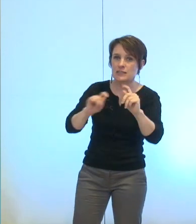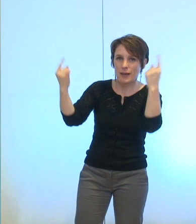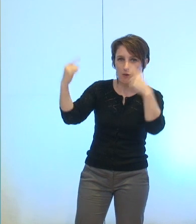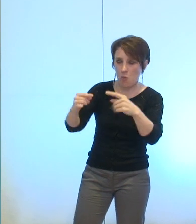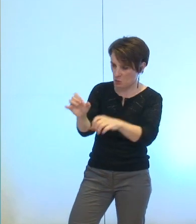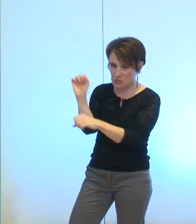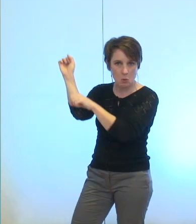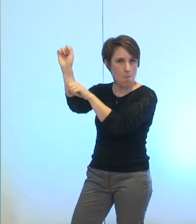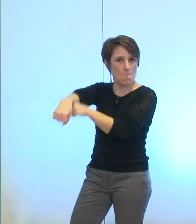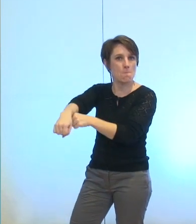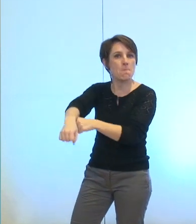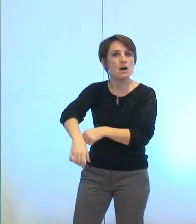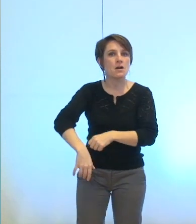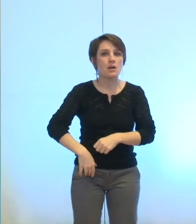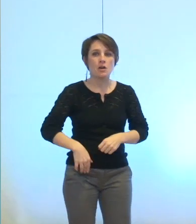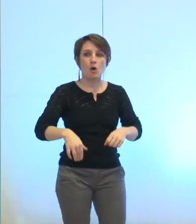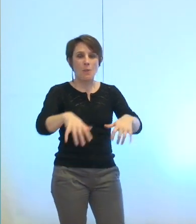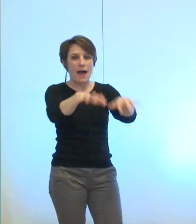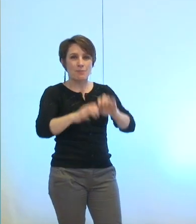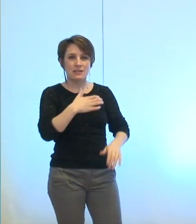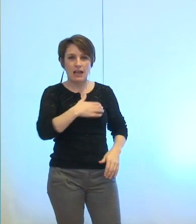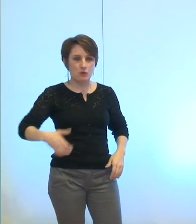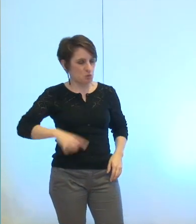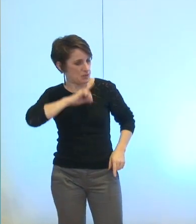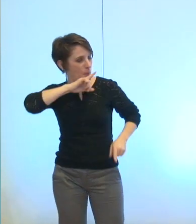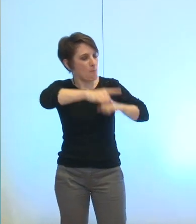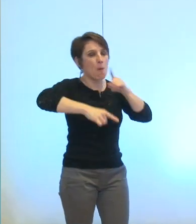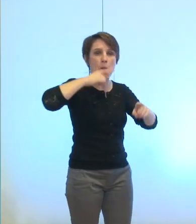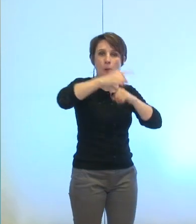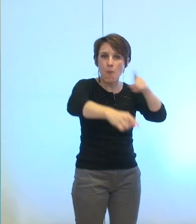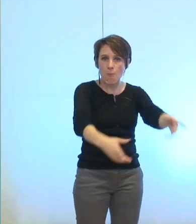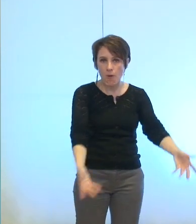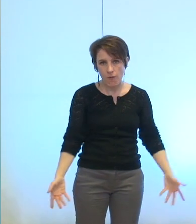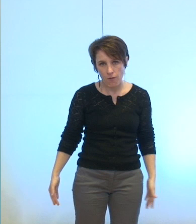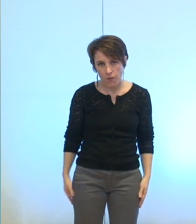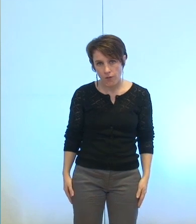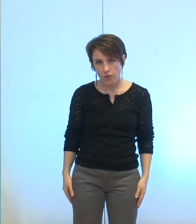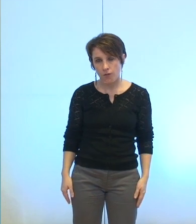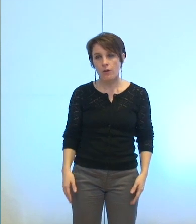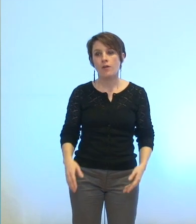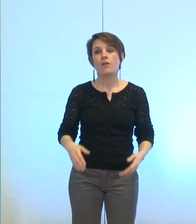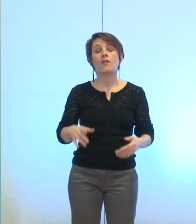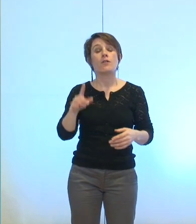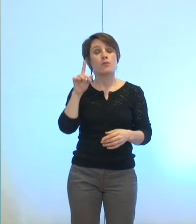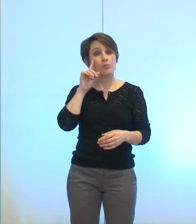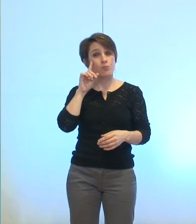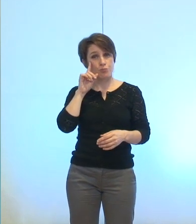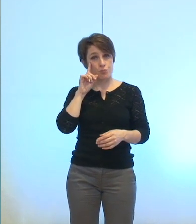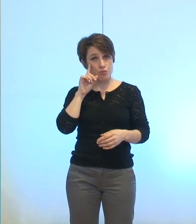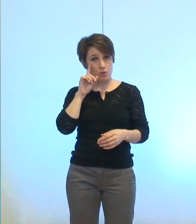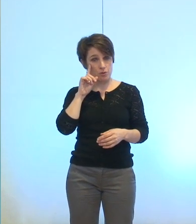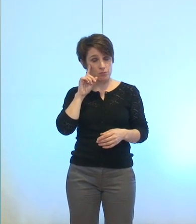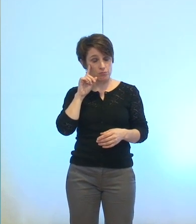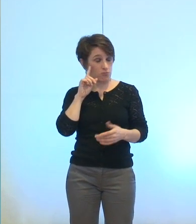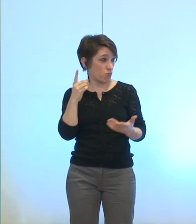tutelle de l'administration municipale car c'est bien là un des faits